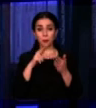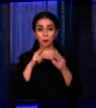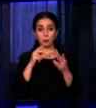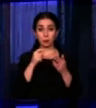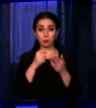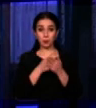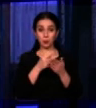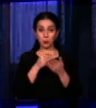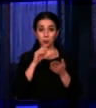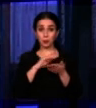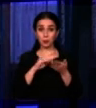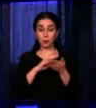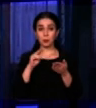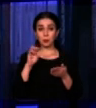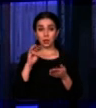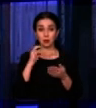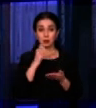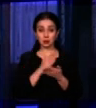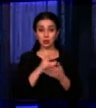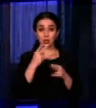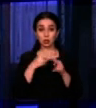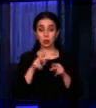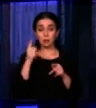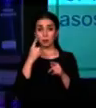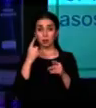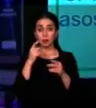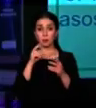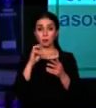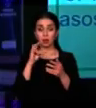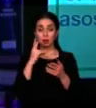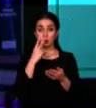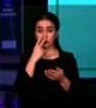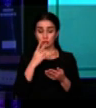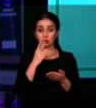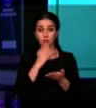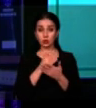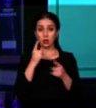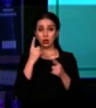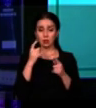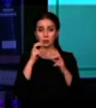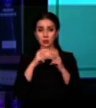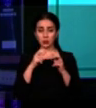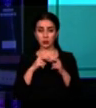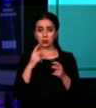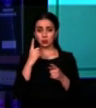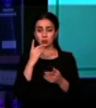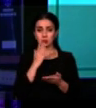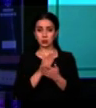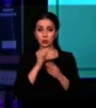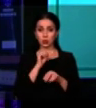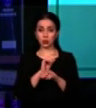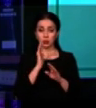ulardan namuna ko'rib chiqaylik. Demak, birinchi bilet quyidagicha ko'rinishda, biz har bittasida hozir bittalab to'xtab